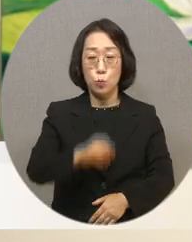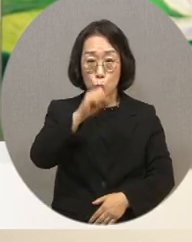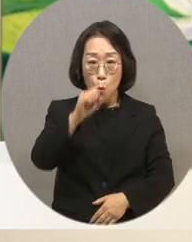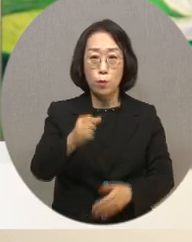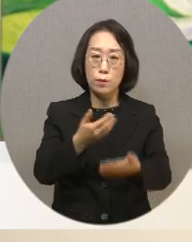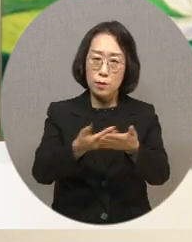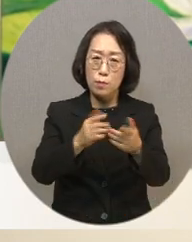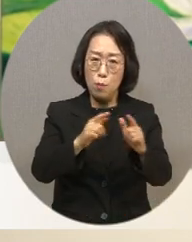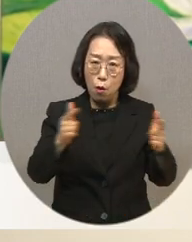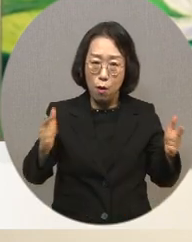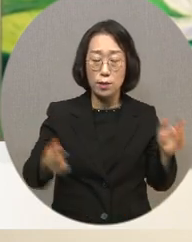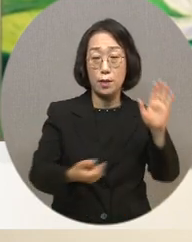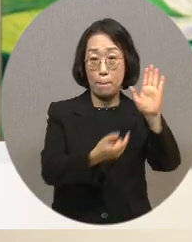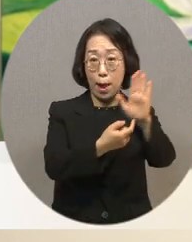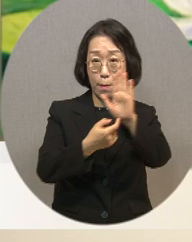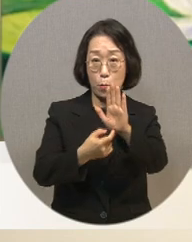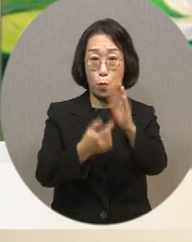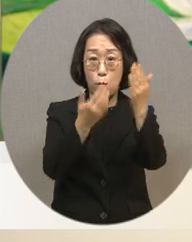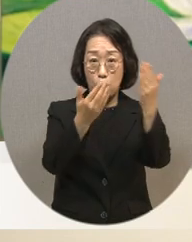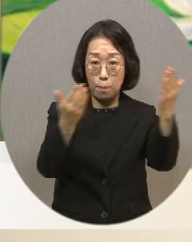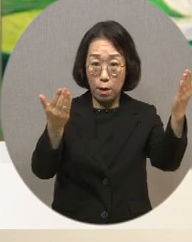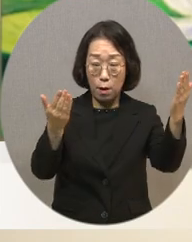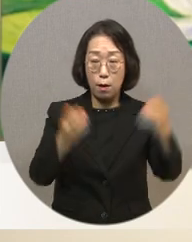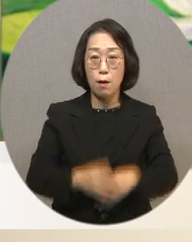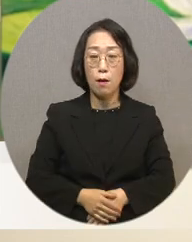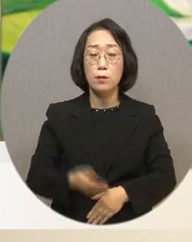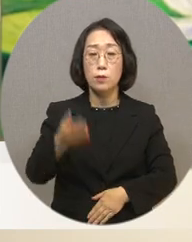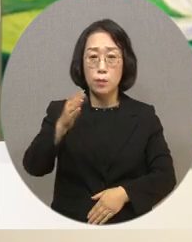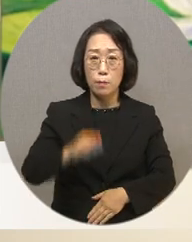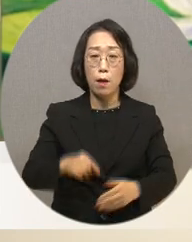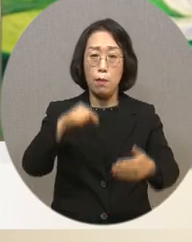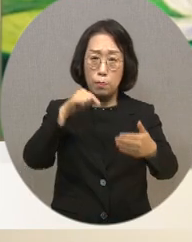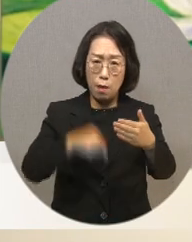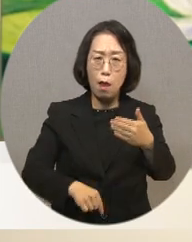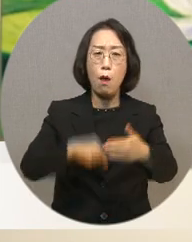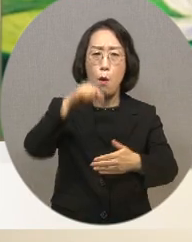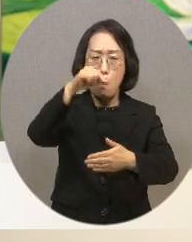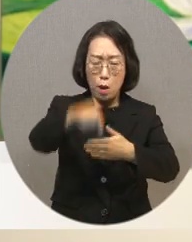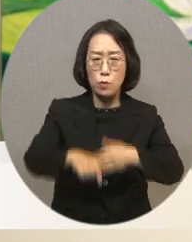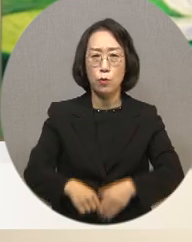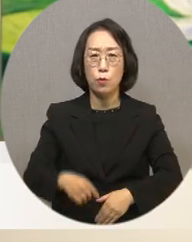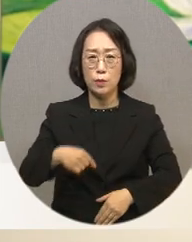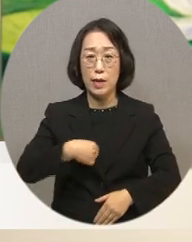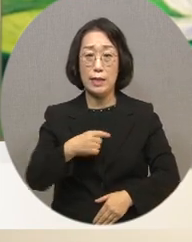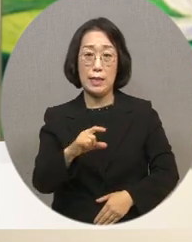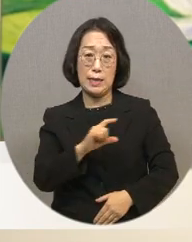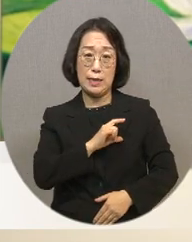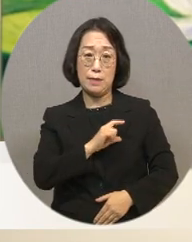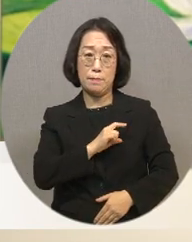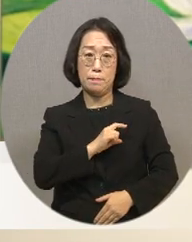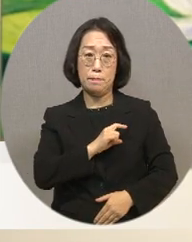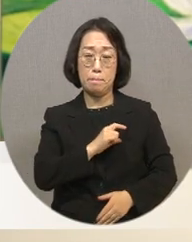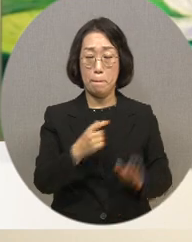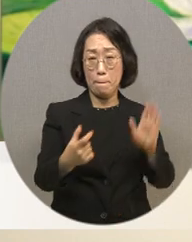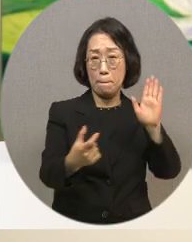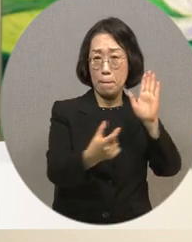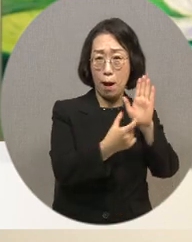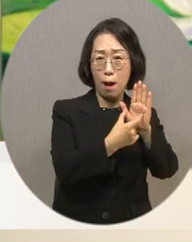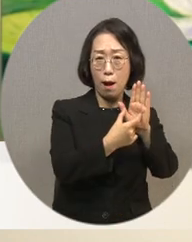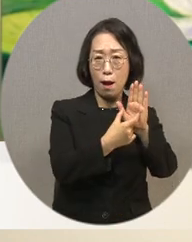정말로 좋은 작품을 발표하고 계시지만 대대적으로 자기의 이름을,